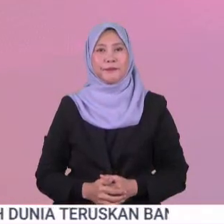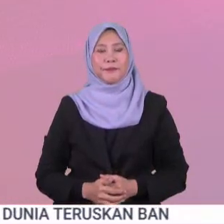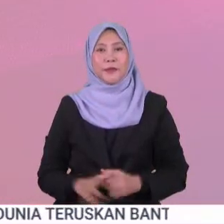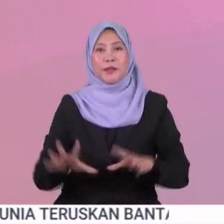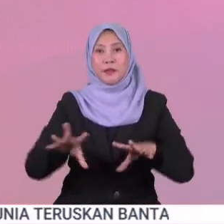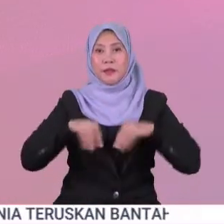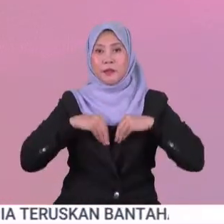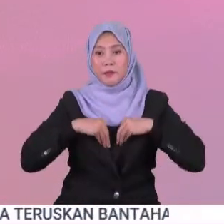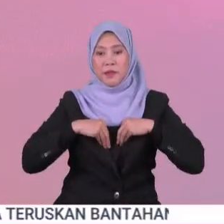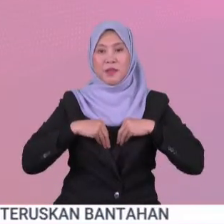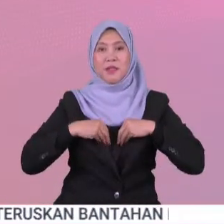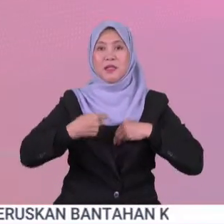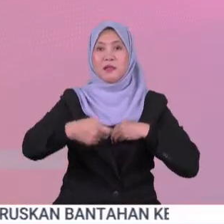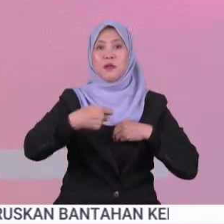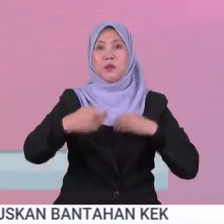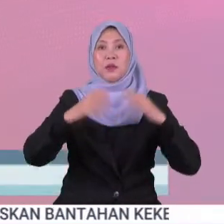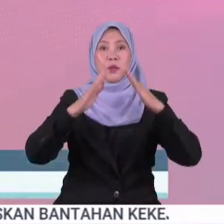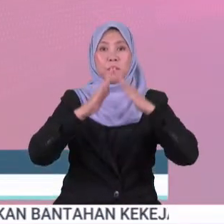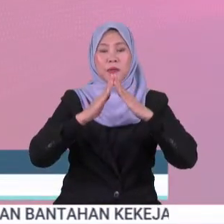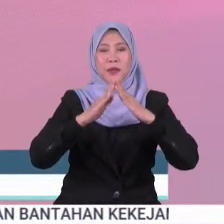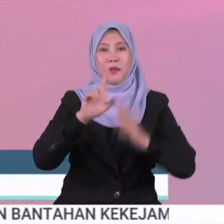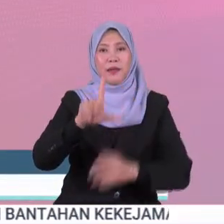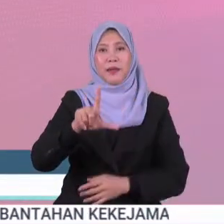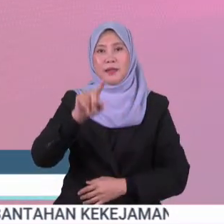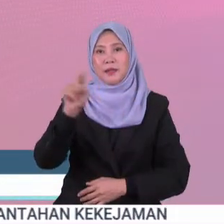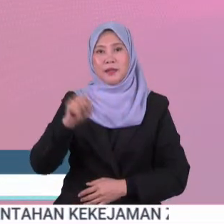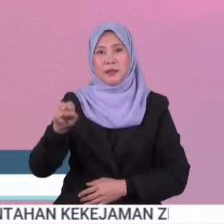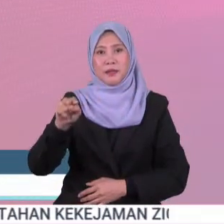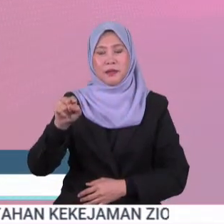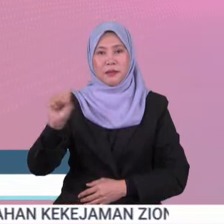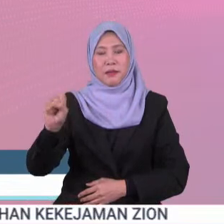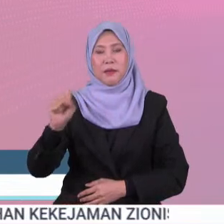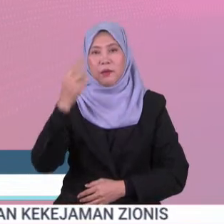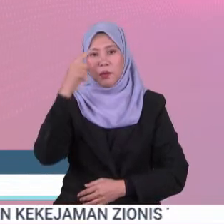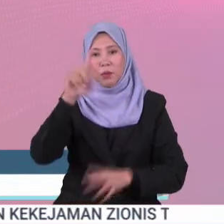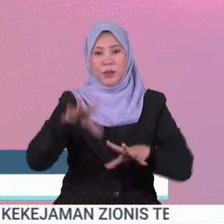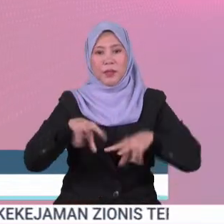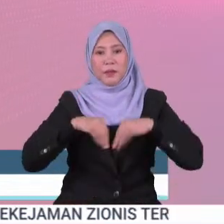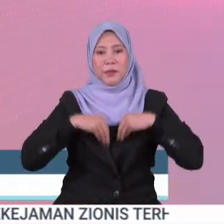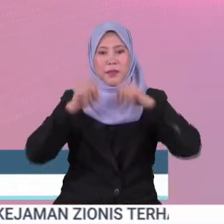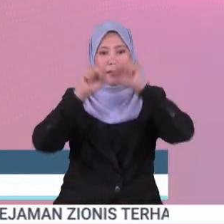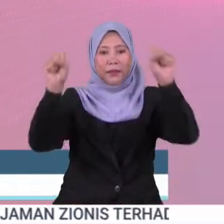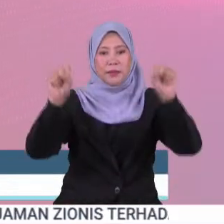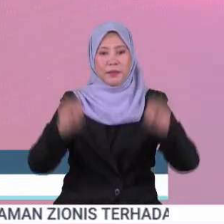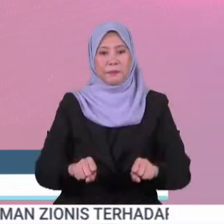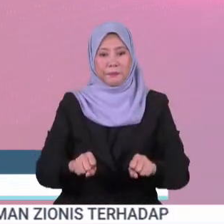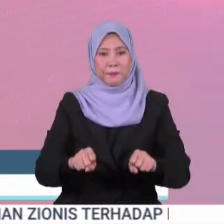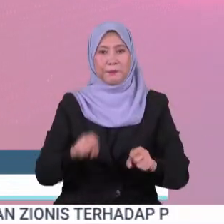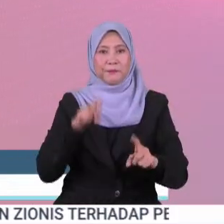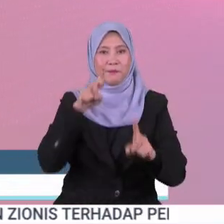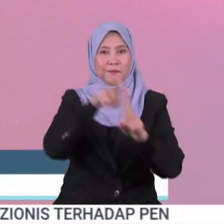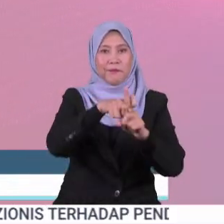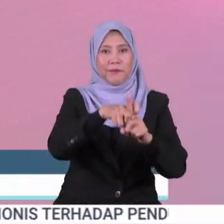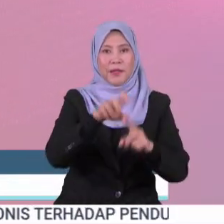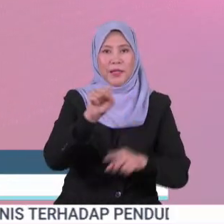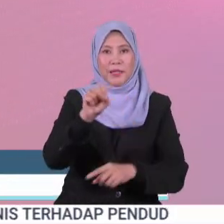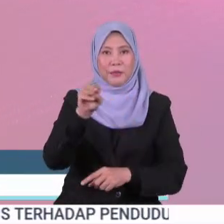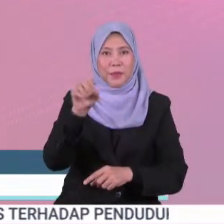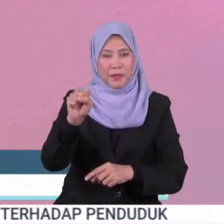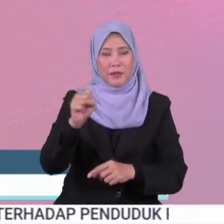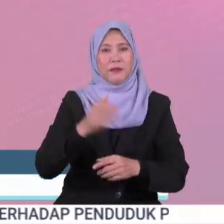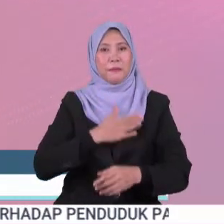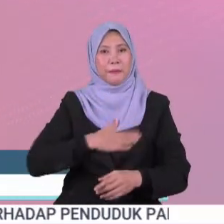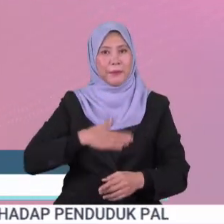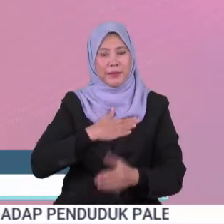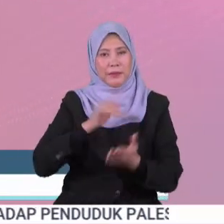Penerima bantuan sewa rumah Lembaga Zakat Selangor LZS yang menerima sistem pesanan ringkas SMS diminta